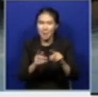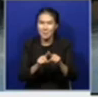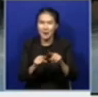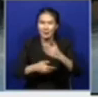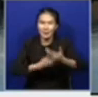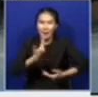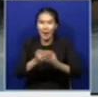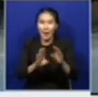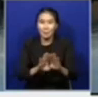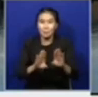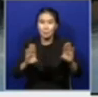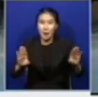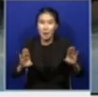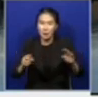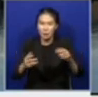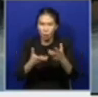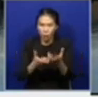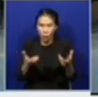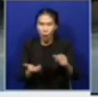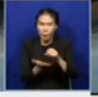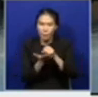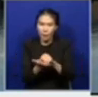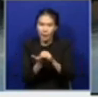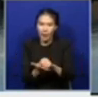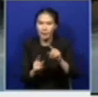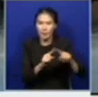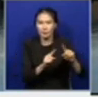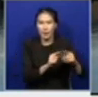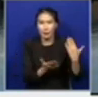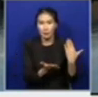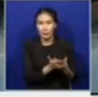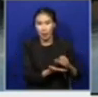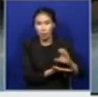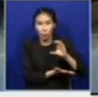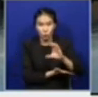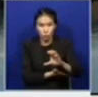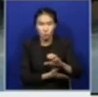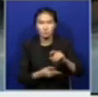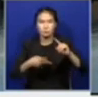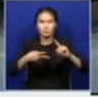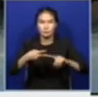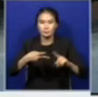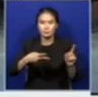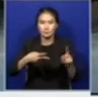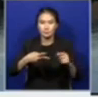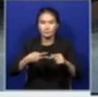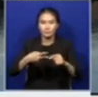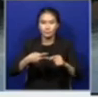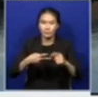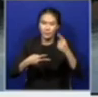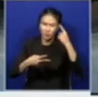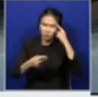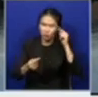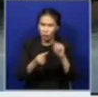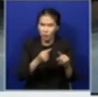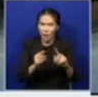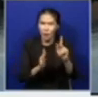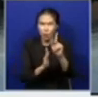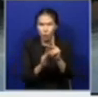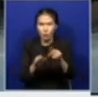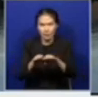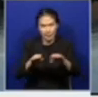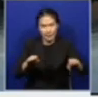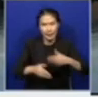และเศรษฐกิจซึ่งจะกระทบทุกภาคส่วนอย่างกว้างขวางดิฉันจะแบ่งเป็น2 ส่วนนะคะส่วนที่1คือการเข้าสู่ตลาด